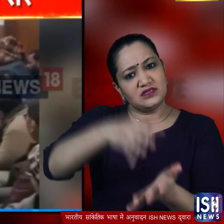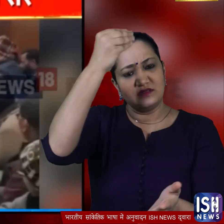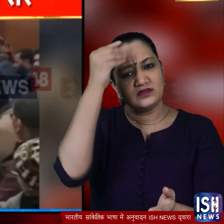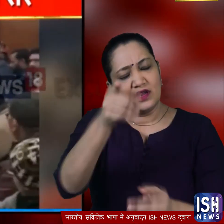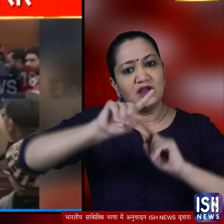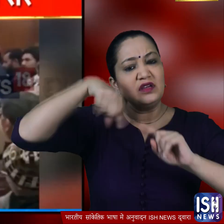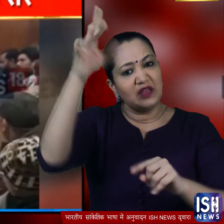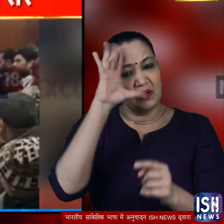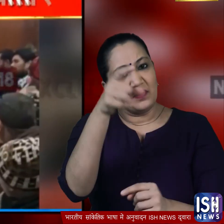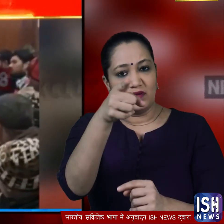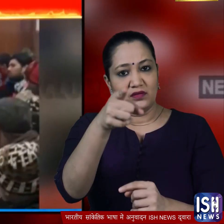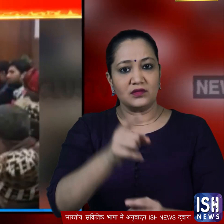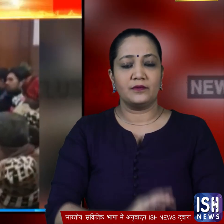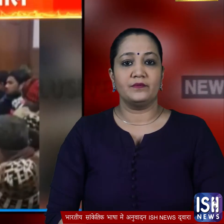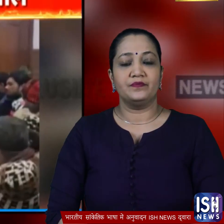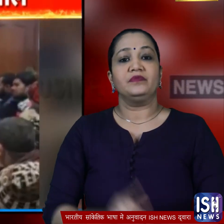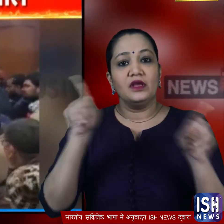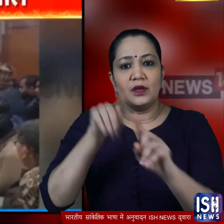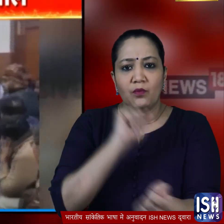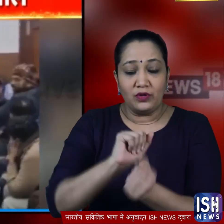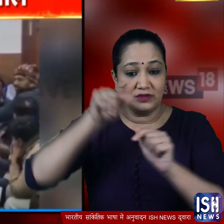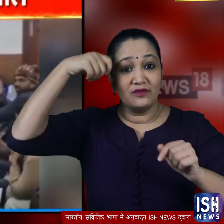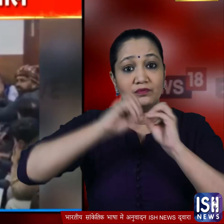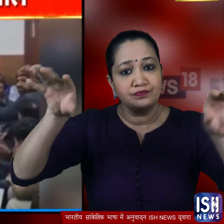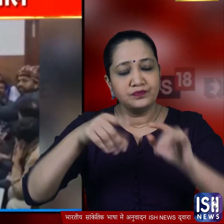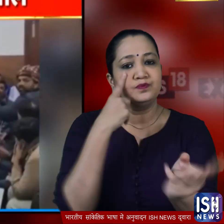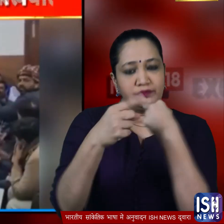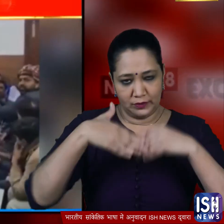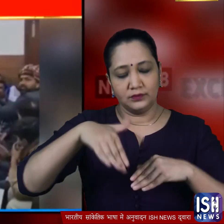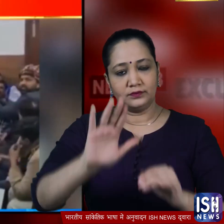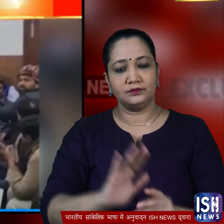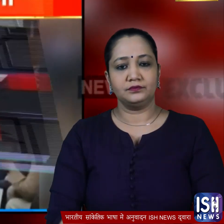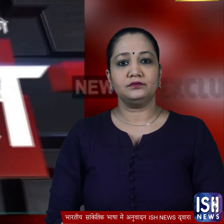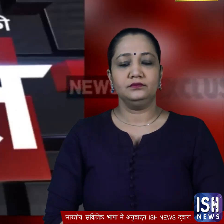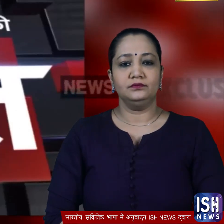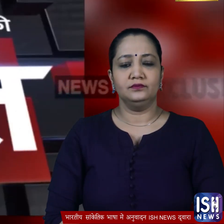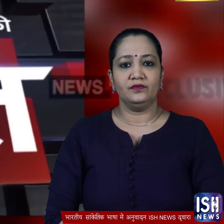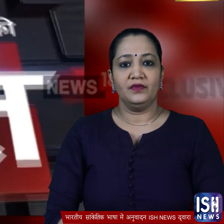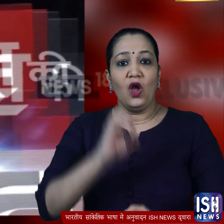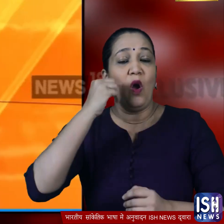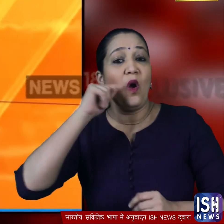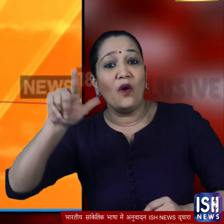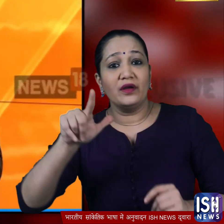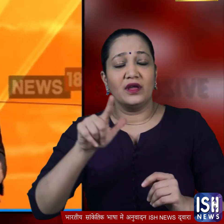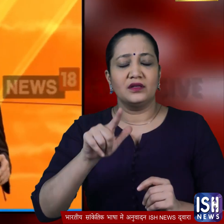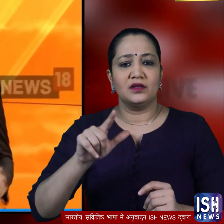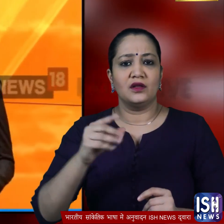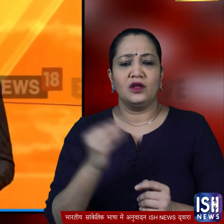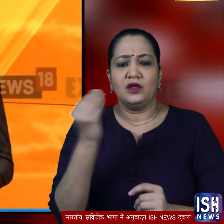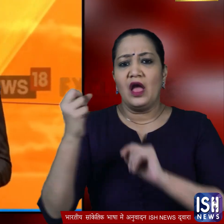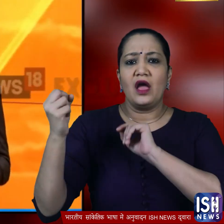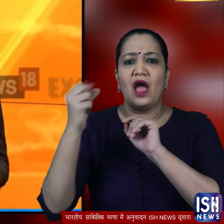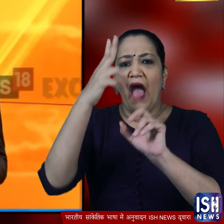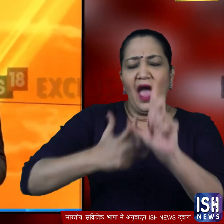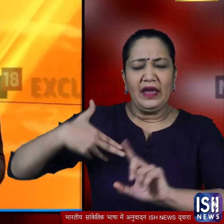एहसास करा दिया जाएगा। आगे ये 100 बार सोचेंगे। खबर है कि पुलिस वायरल हो रहे इस वीडियो की जांच कर रही है। कच्चे तेल की कीमतें